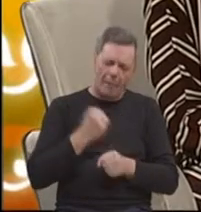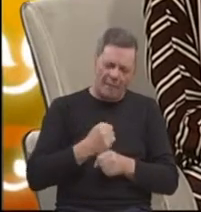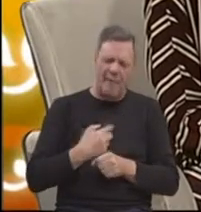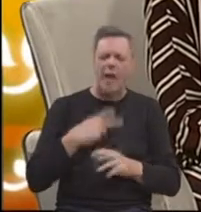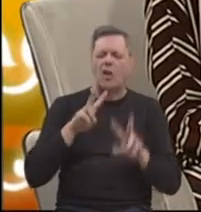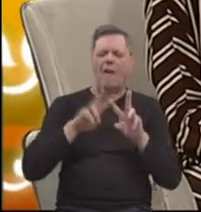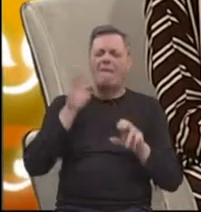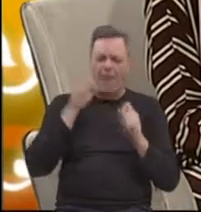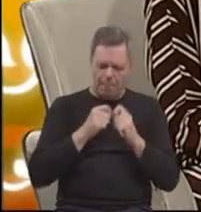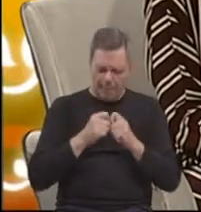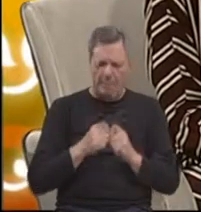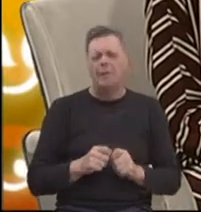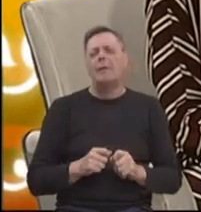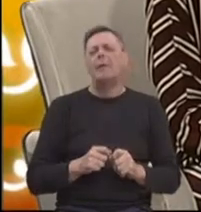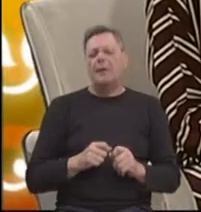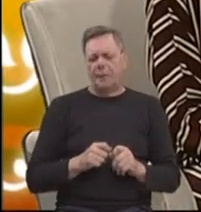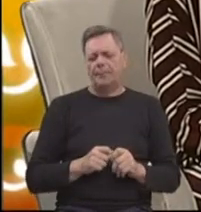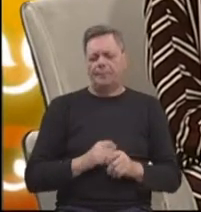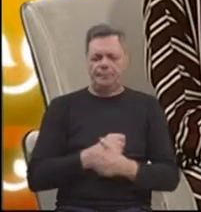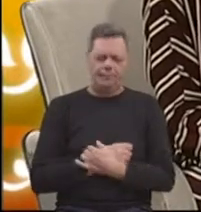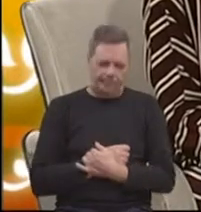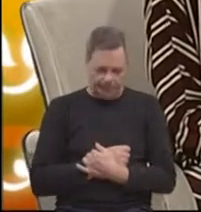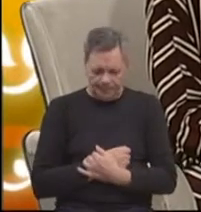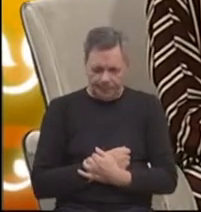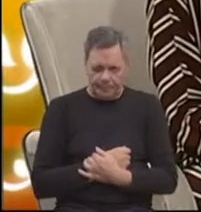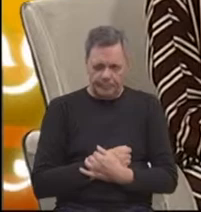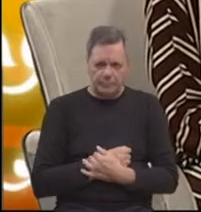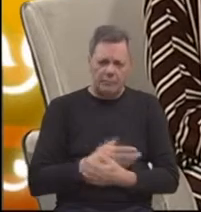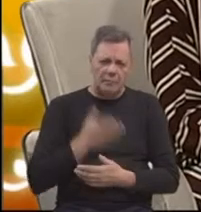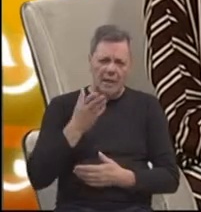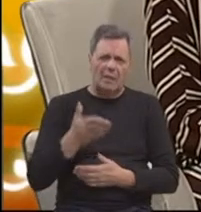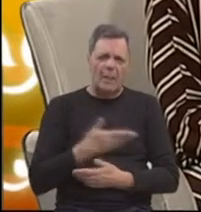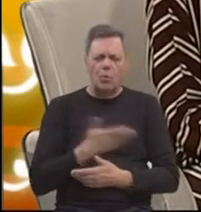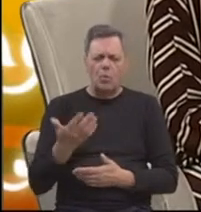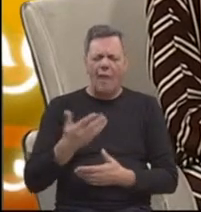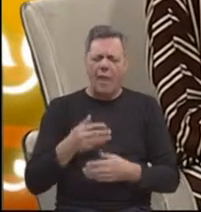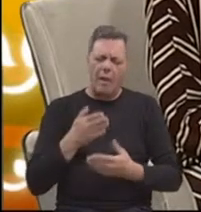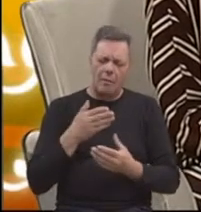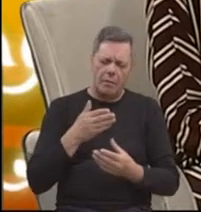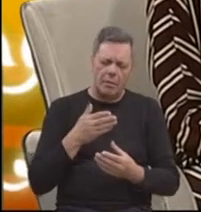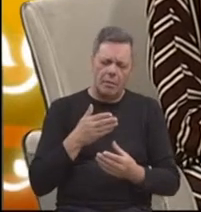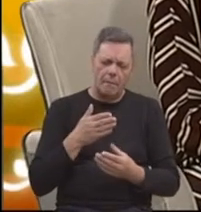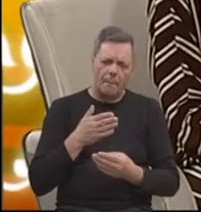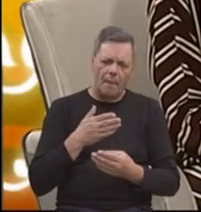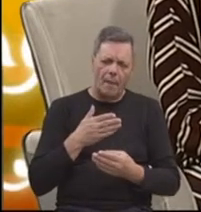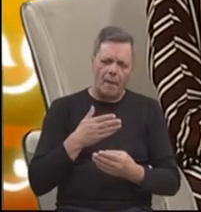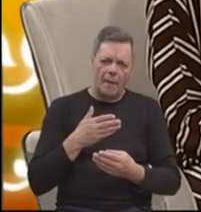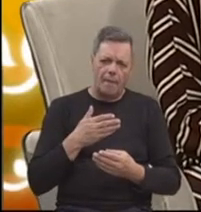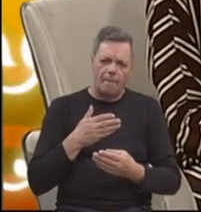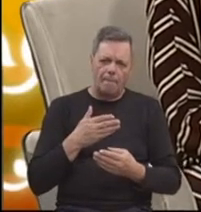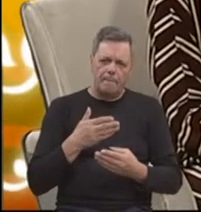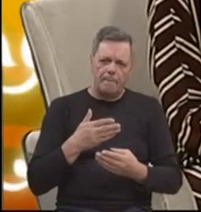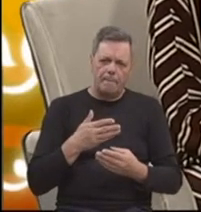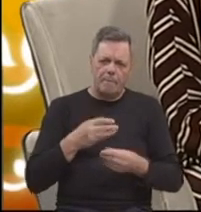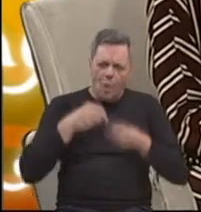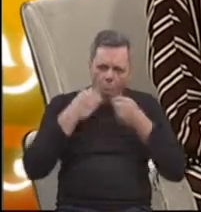web stranici www.kongresnutricionista.com. Tamo su vam sve jasne uputnice upute, dakle svi se pozivamo ovim